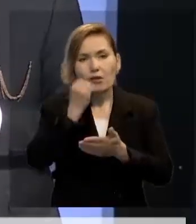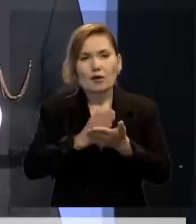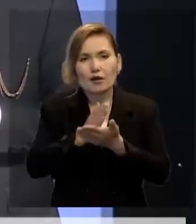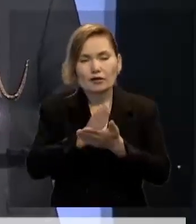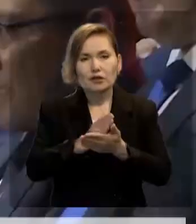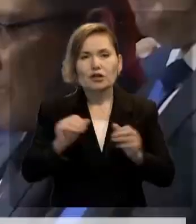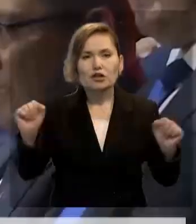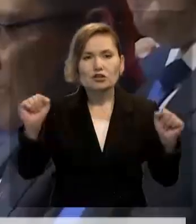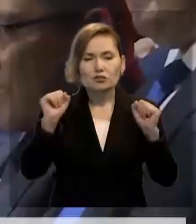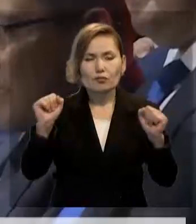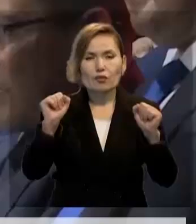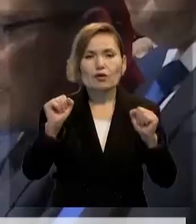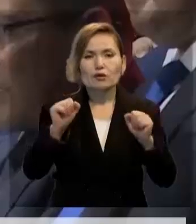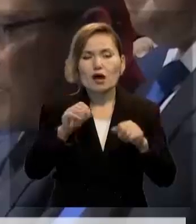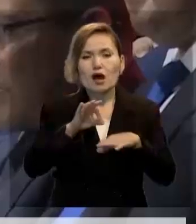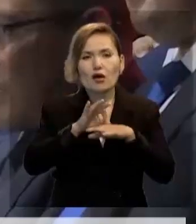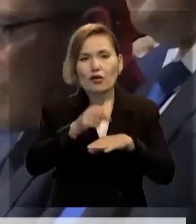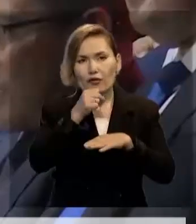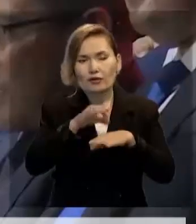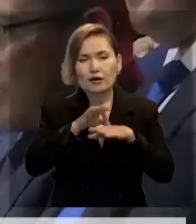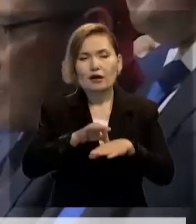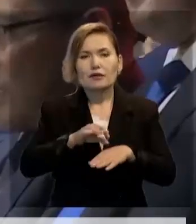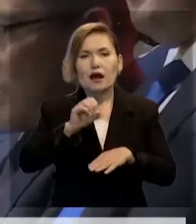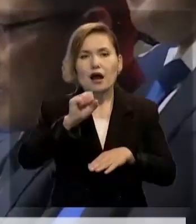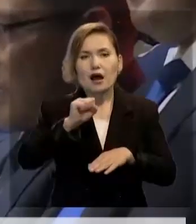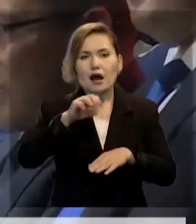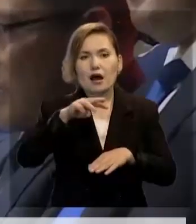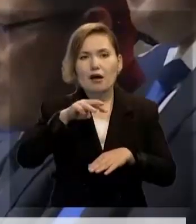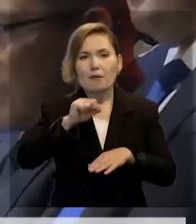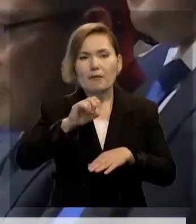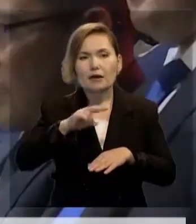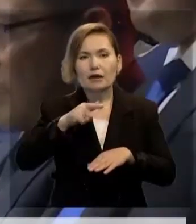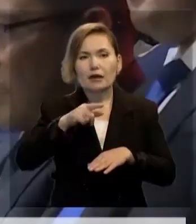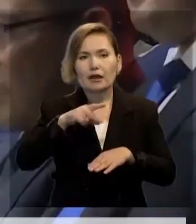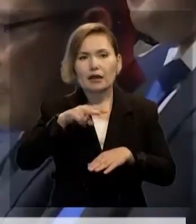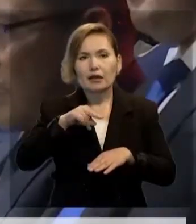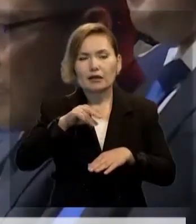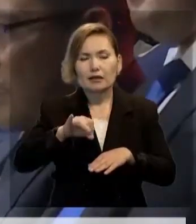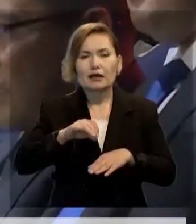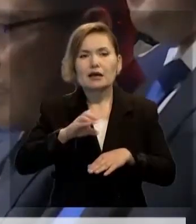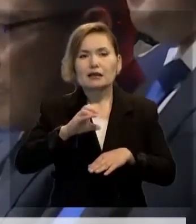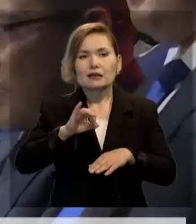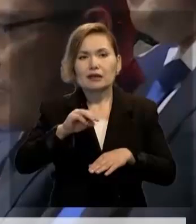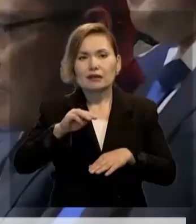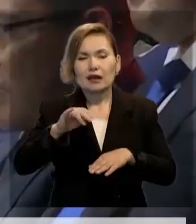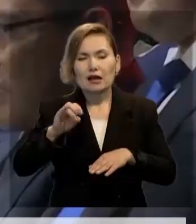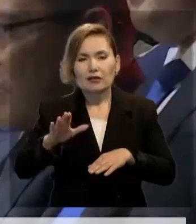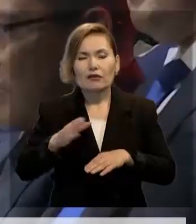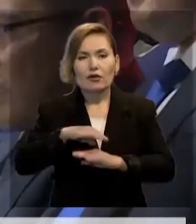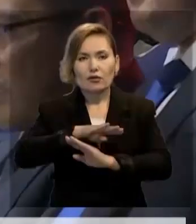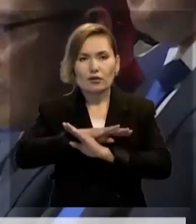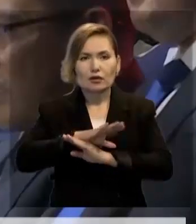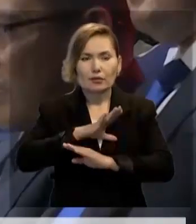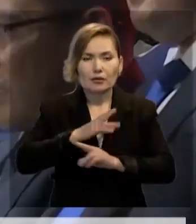белгілі спорт комментаторы Амангелді Құрмет, Амангелді Сейітханов марқұм болып еді.